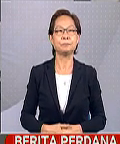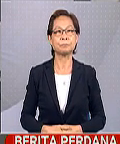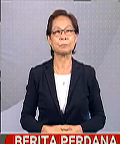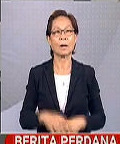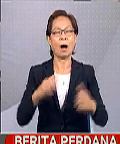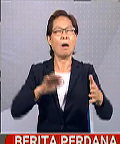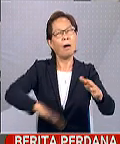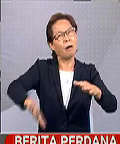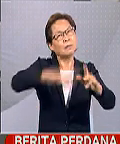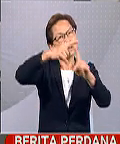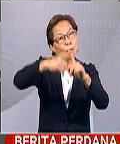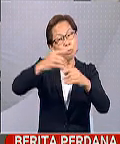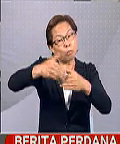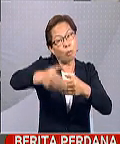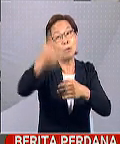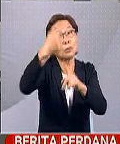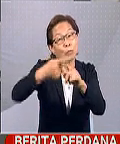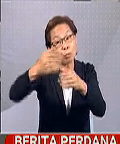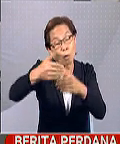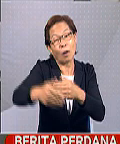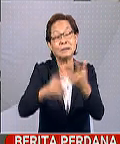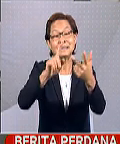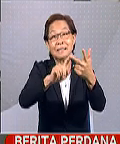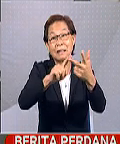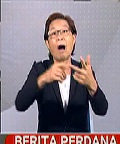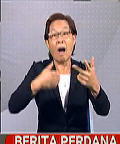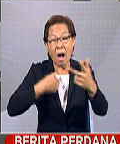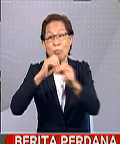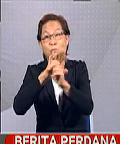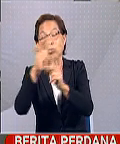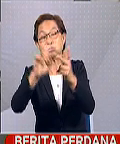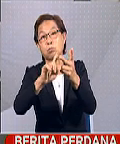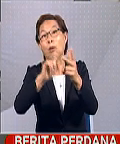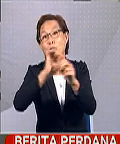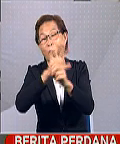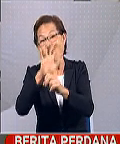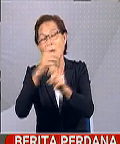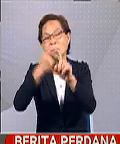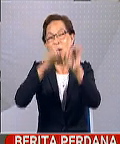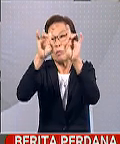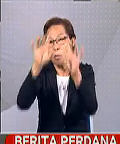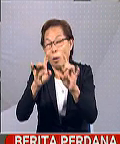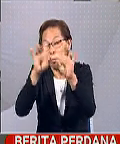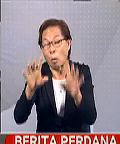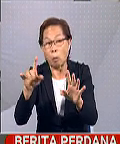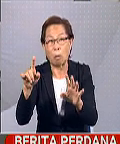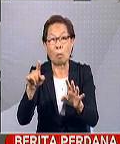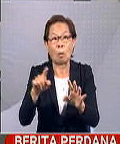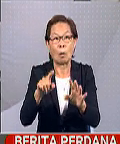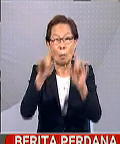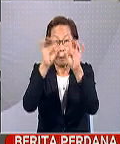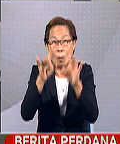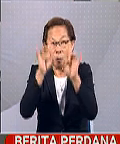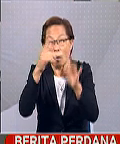Setelah hampir sebulan kemudian, kes ketiga ini pula didapati positif COVID-19 daripada saringan Severe Acute